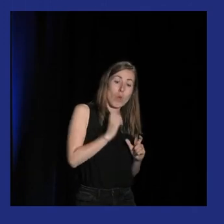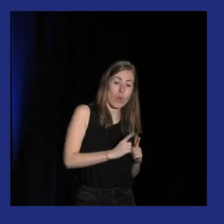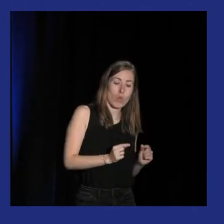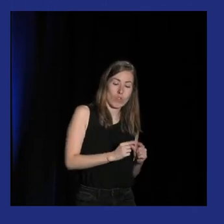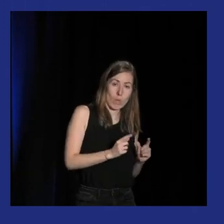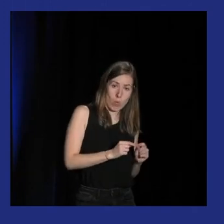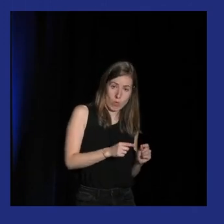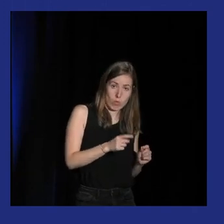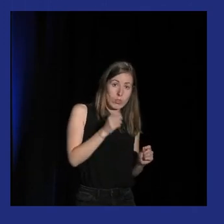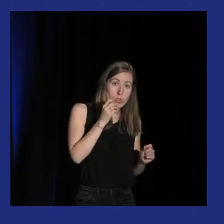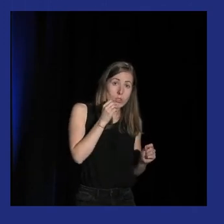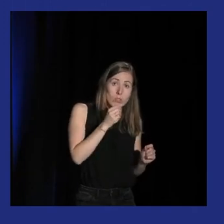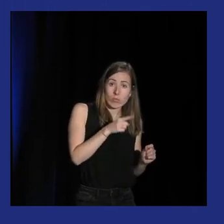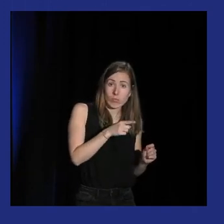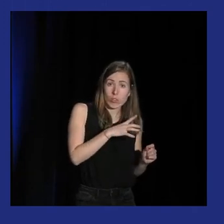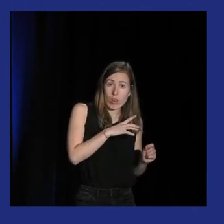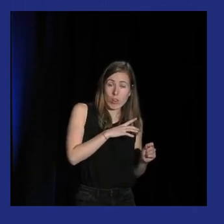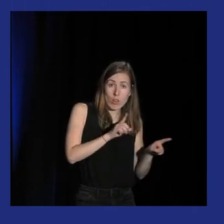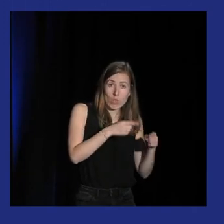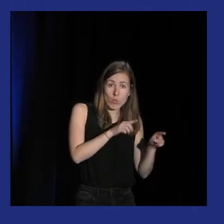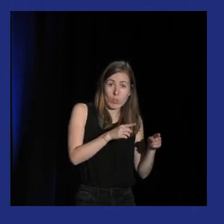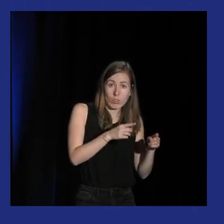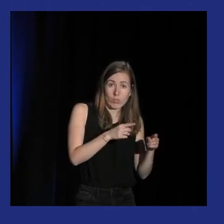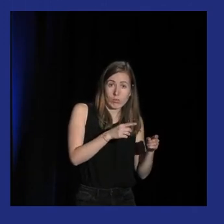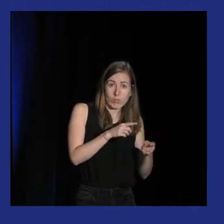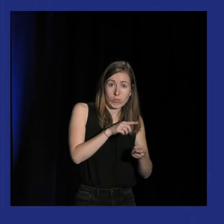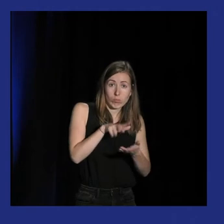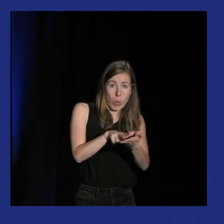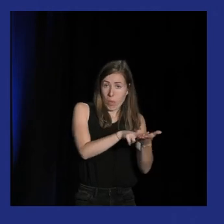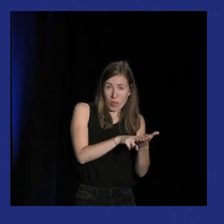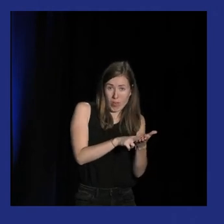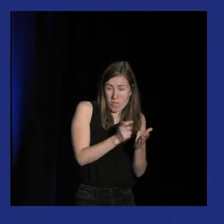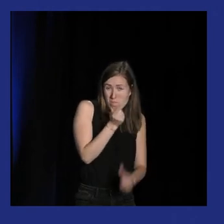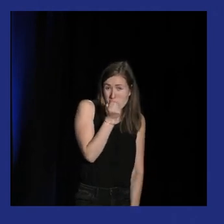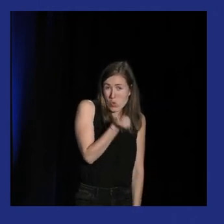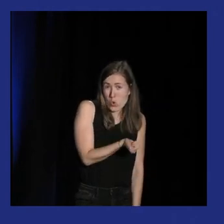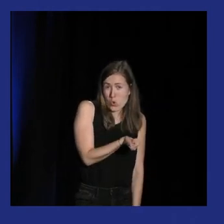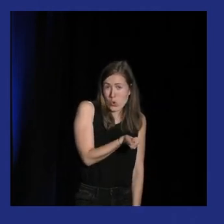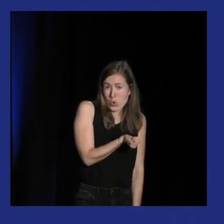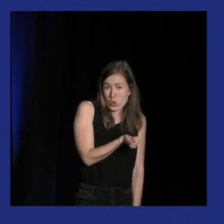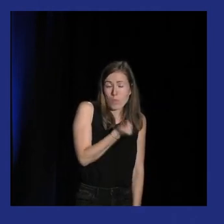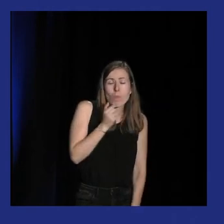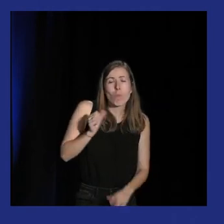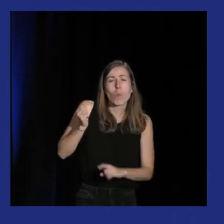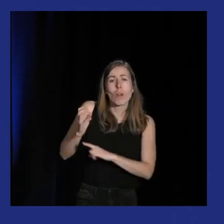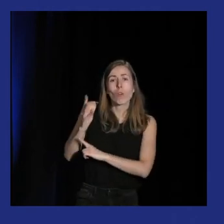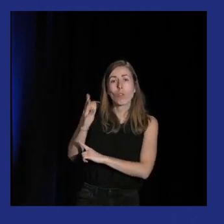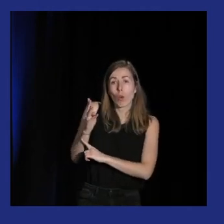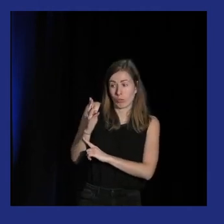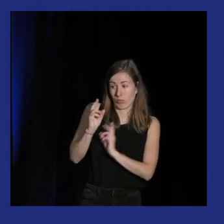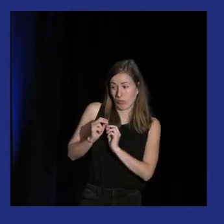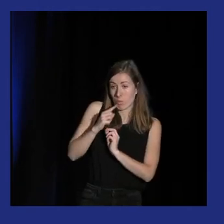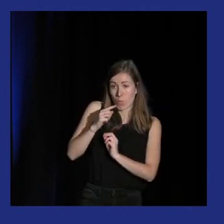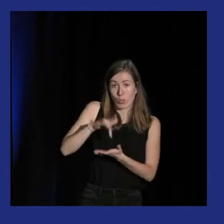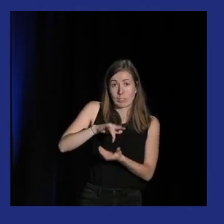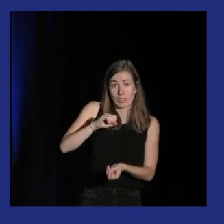peu de musique de jeux vidéo sont déposés en fait tout court donc comme ça a été dit dans la première conférence on peut aller vérifier des